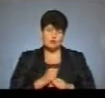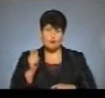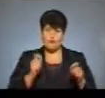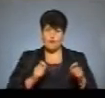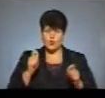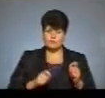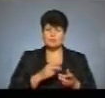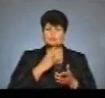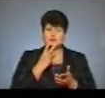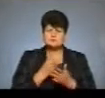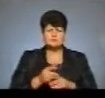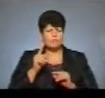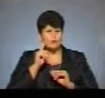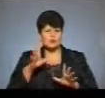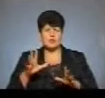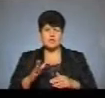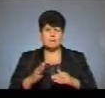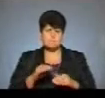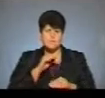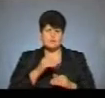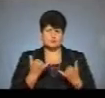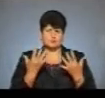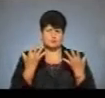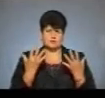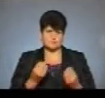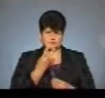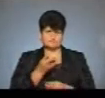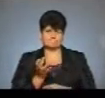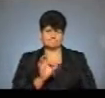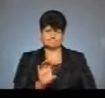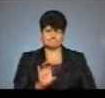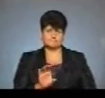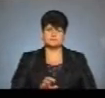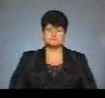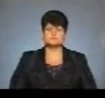представили популярні професії сьогодення. Більше розповість моя колега Соломія Струс.